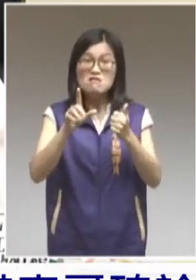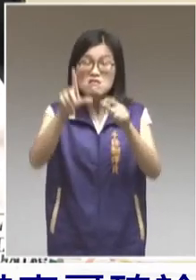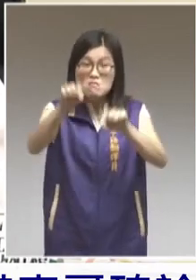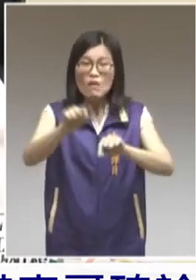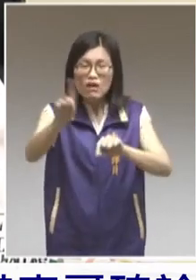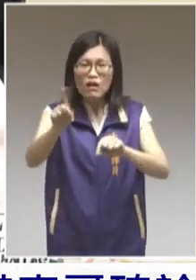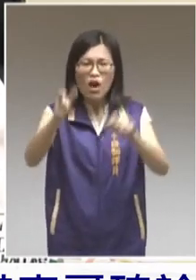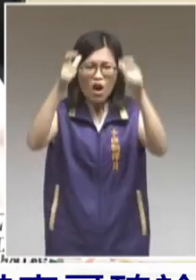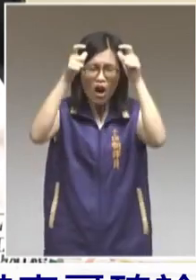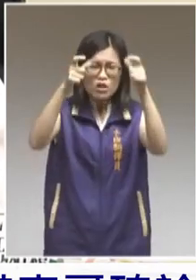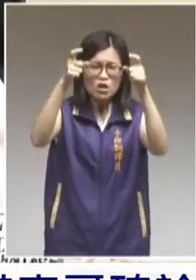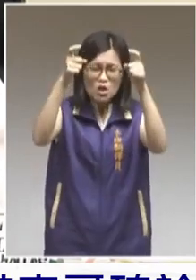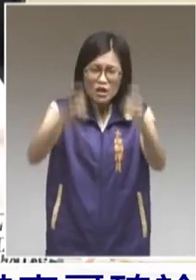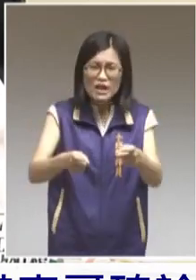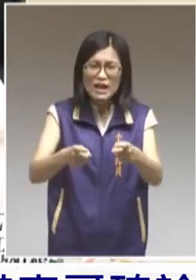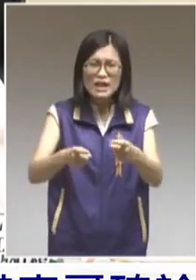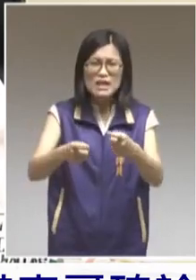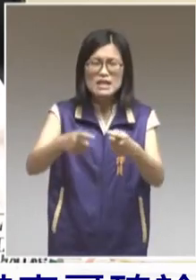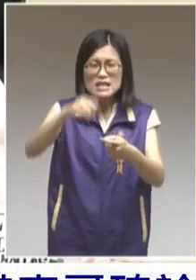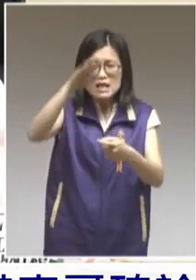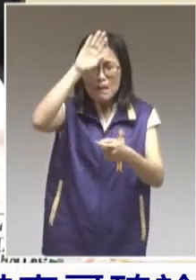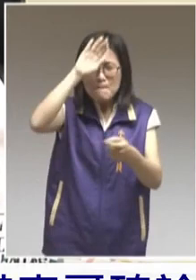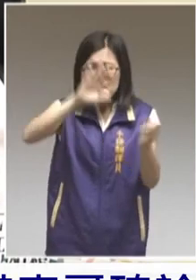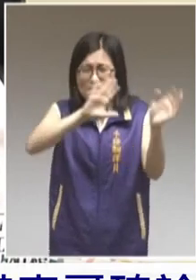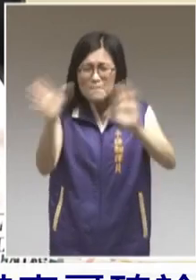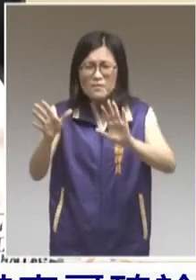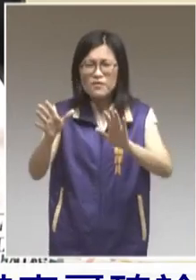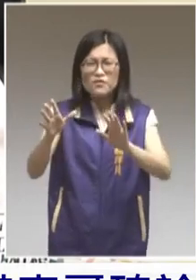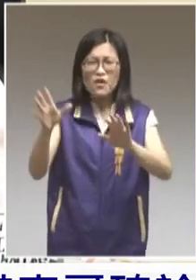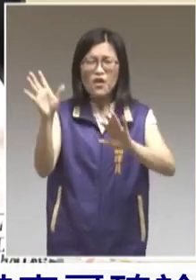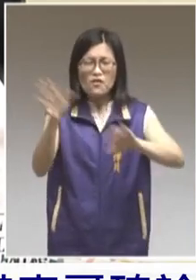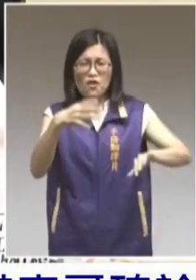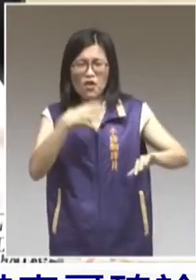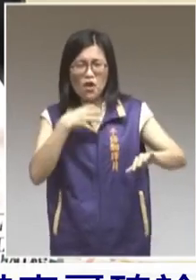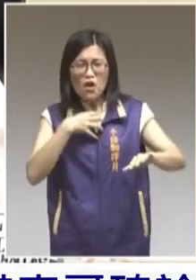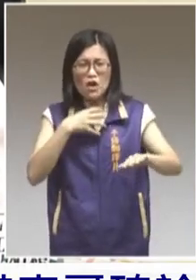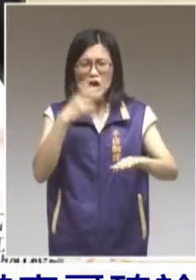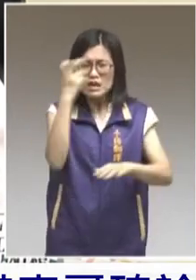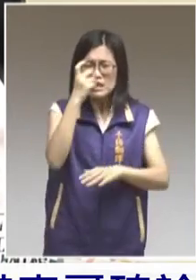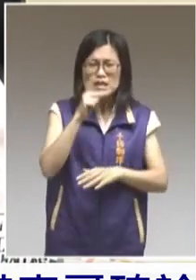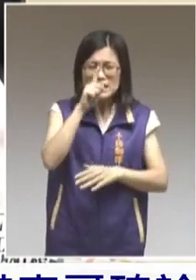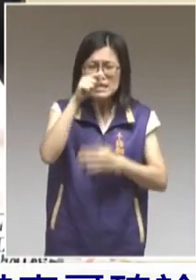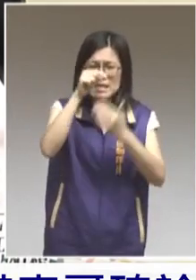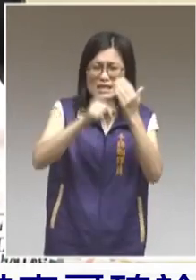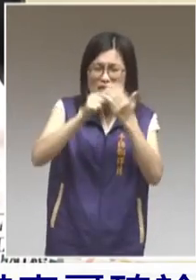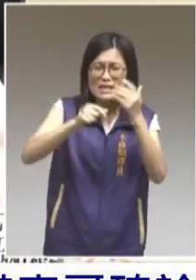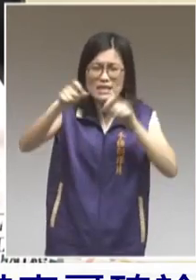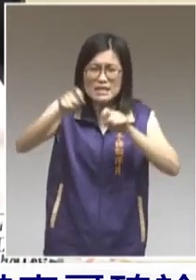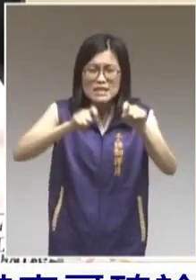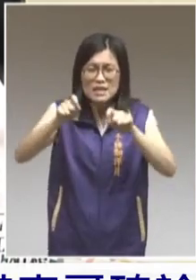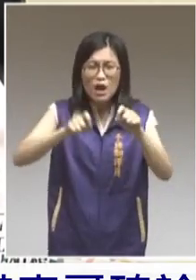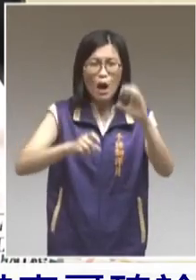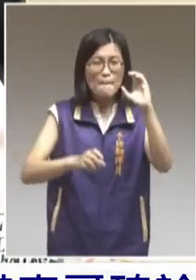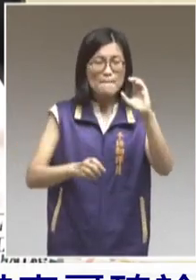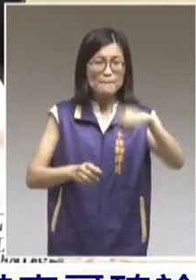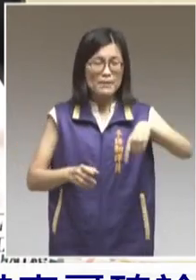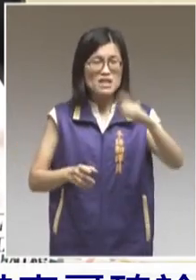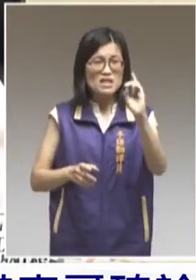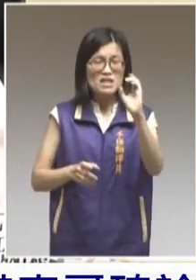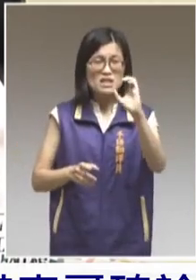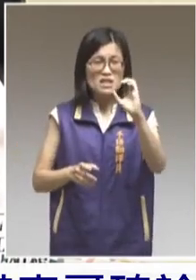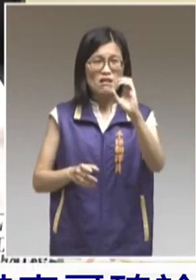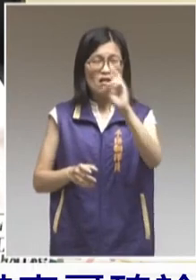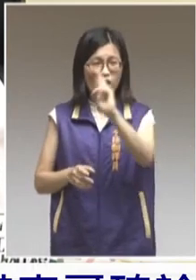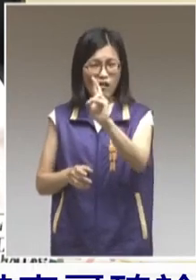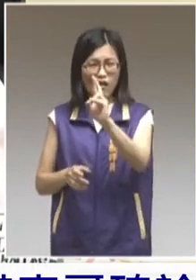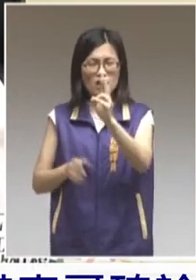雄港的一个疫情风险，在当下制定的这个筛检策略 PCR 之后第三天